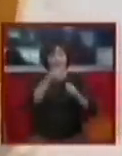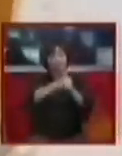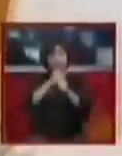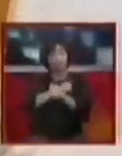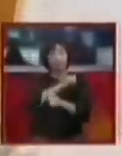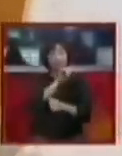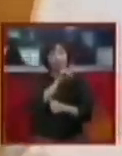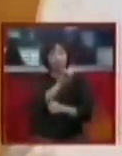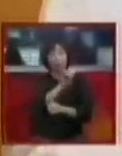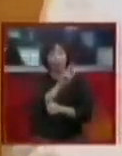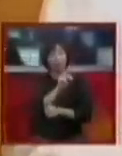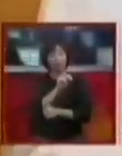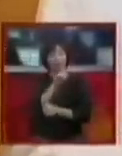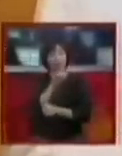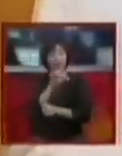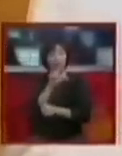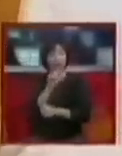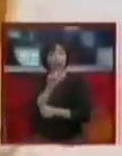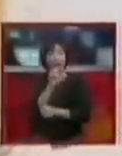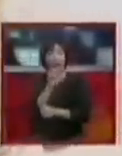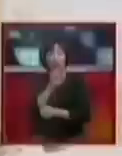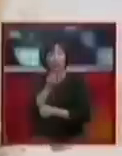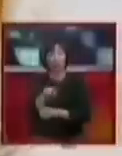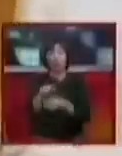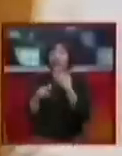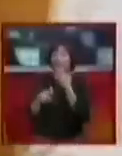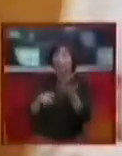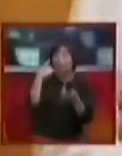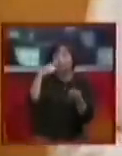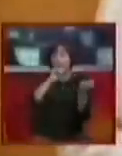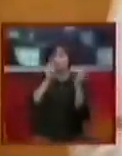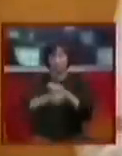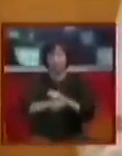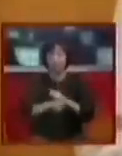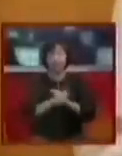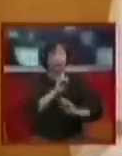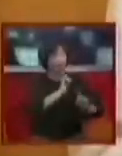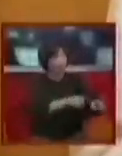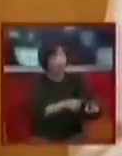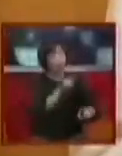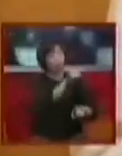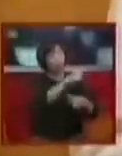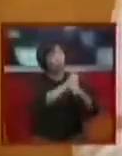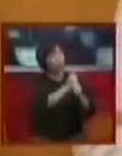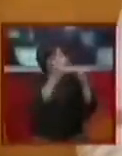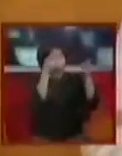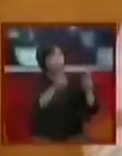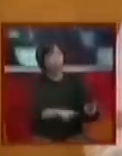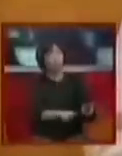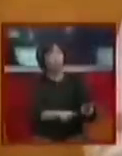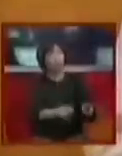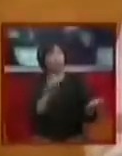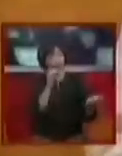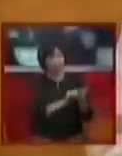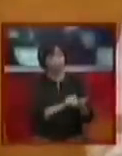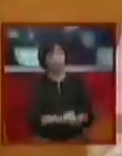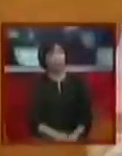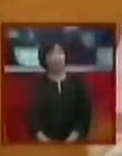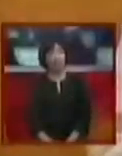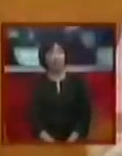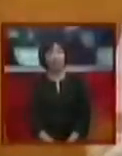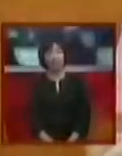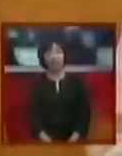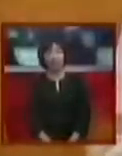na nagsasabing salamat sa pagbabago, ang tugon ko sa inyo, kayo ang gumawa nito. Inuulit ko.